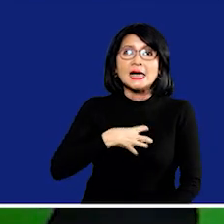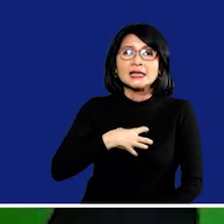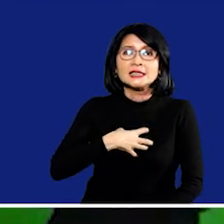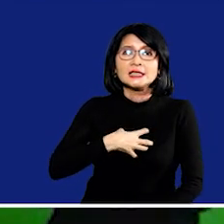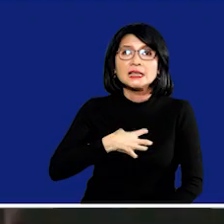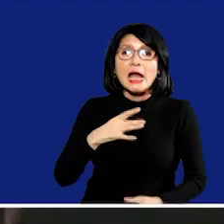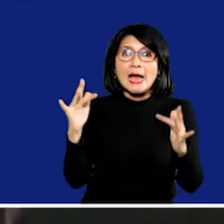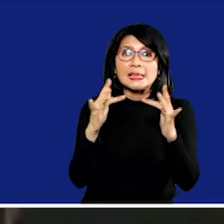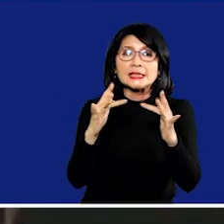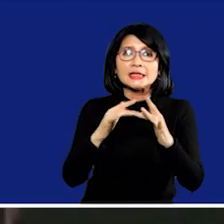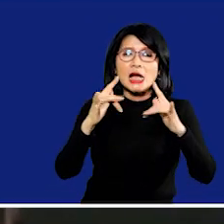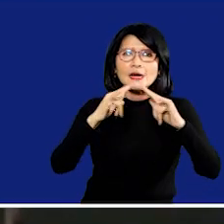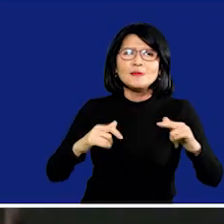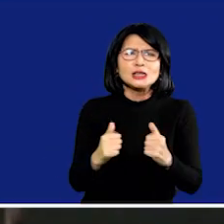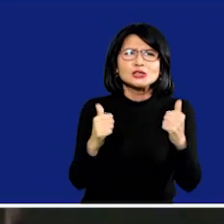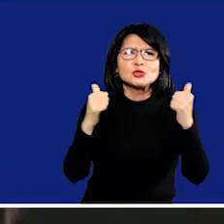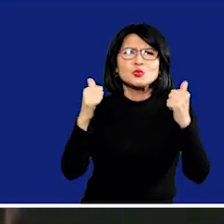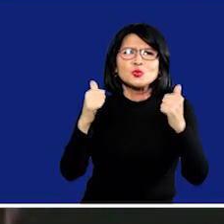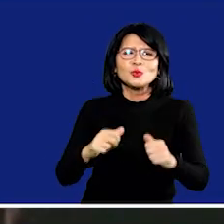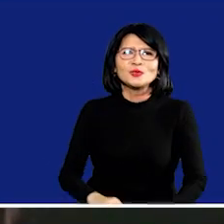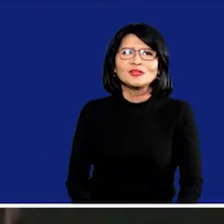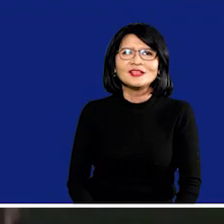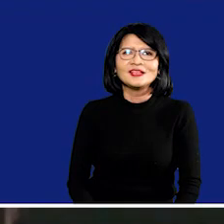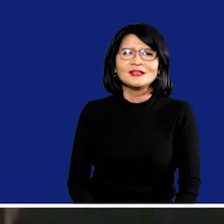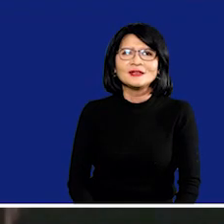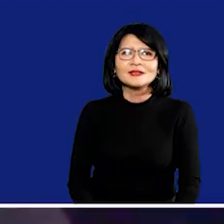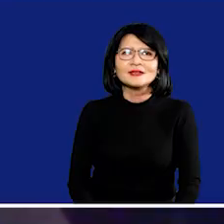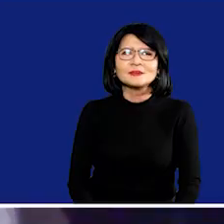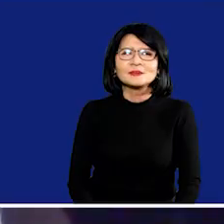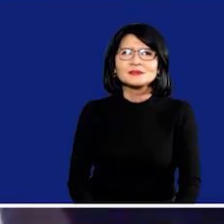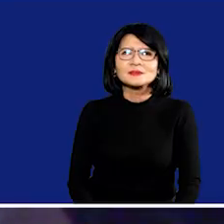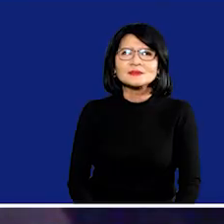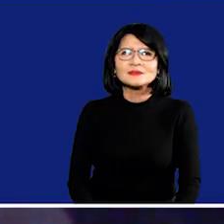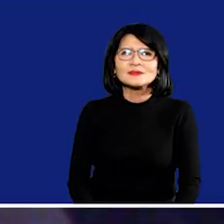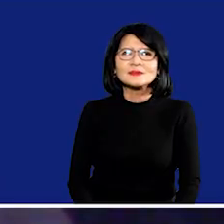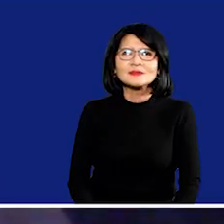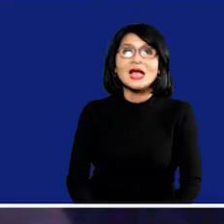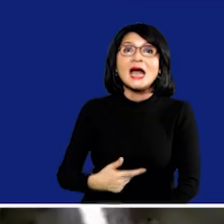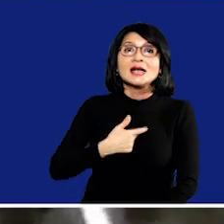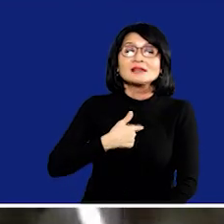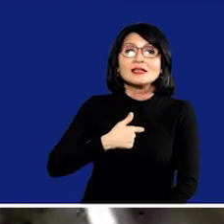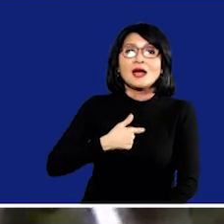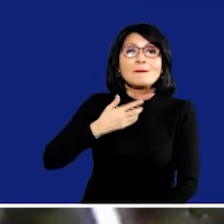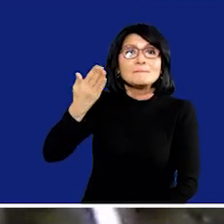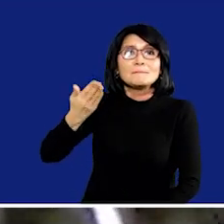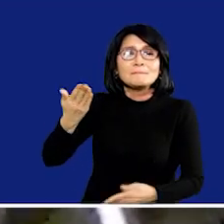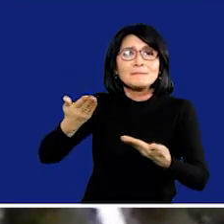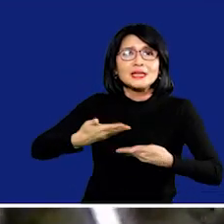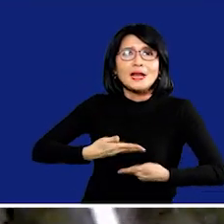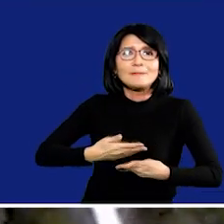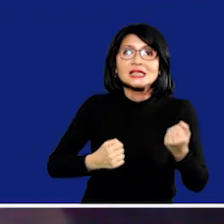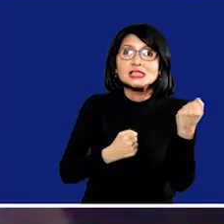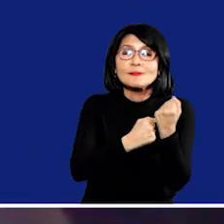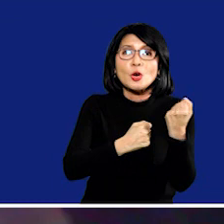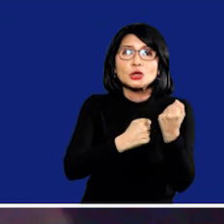virtual, seru memang karena saya itu mendapat support